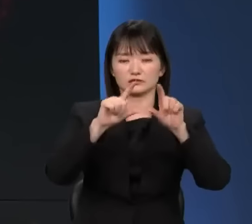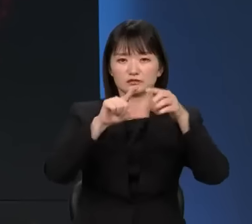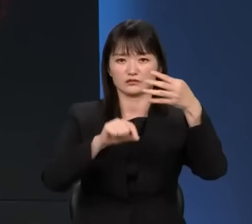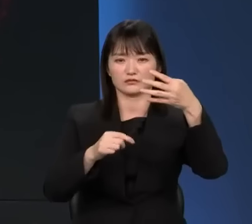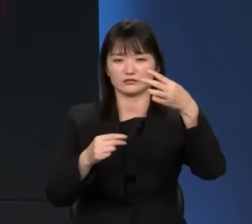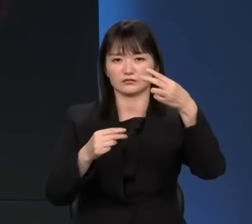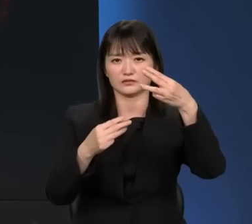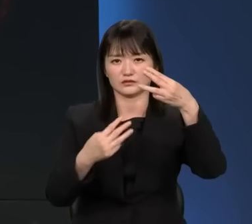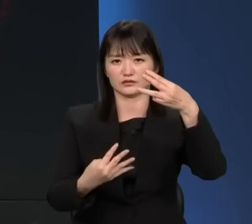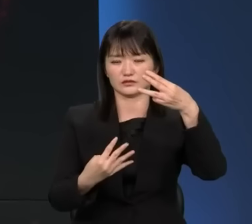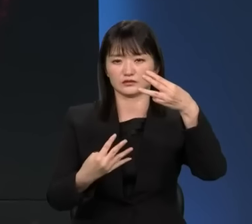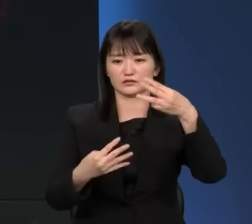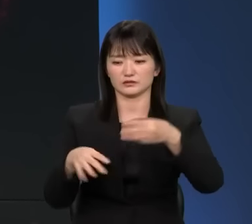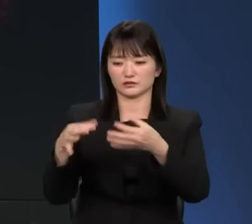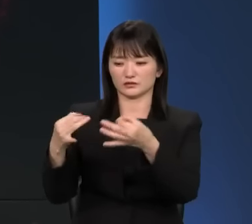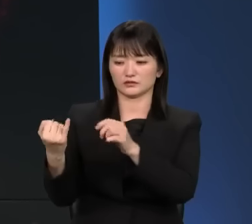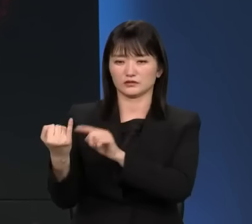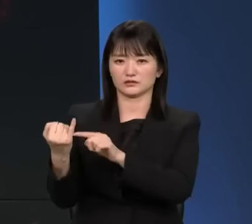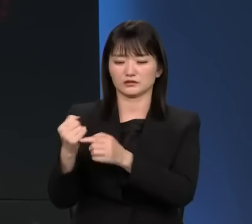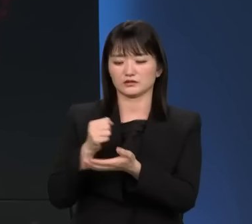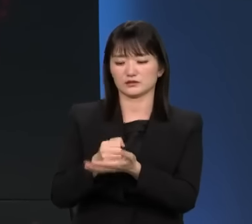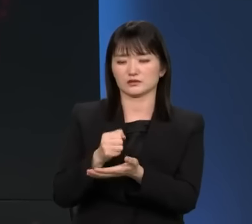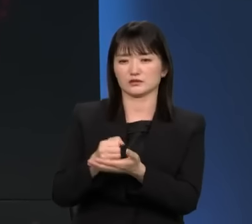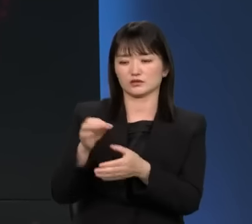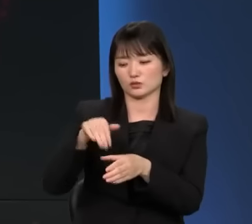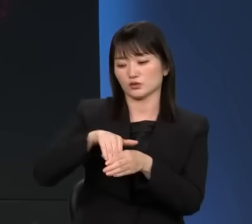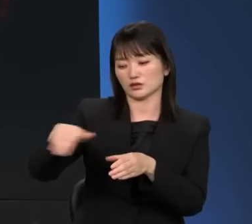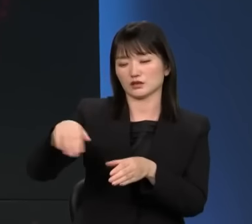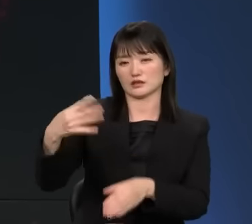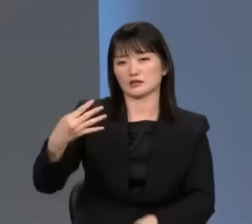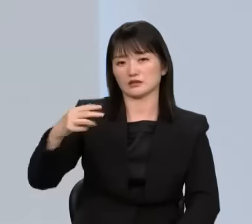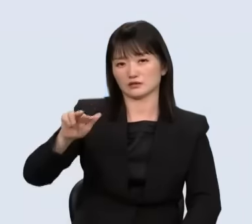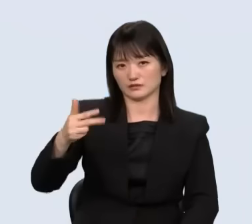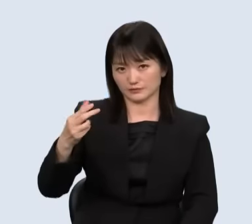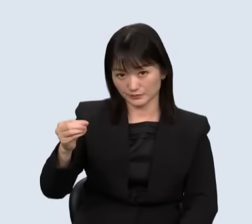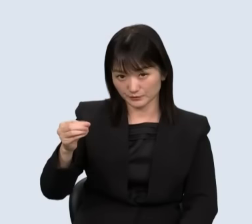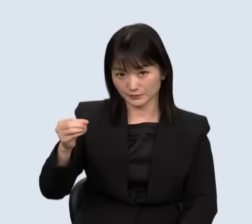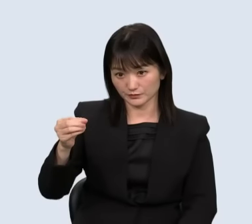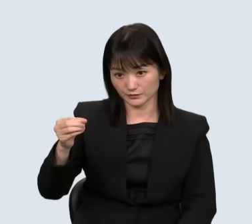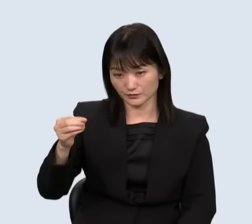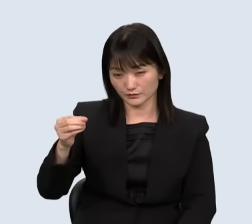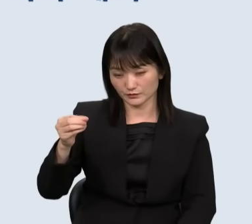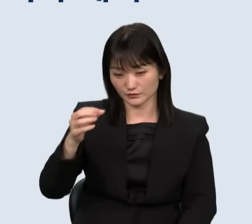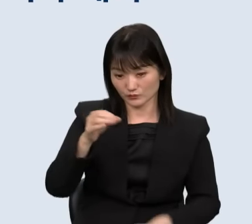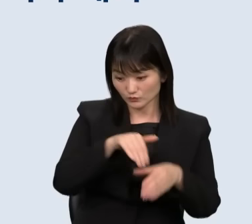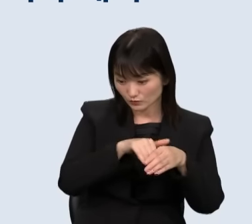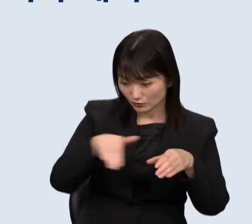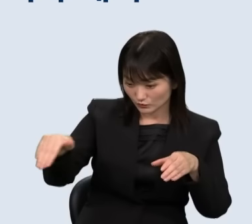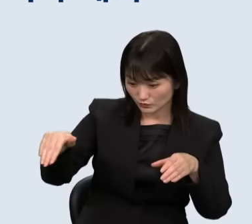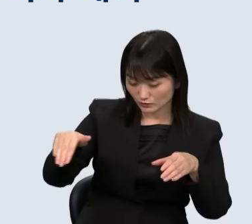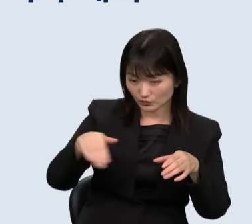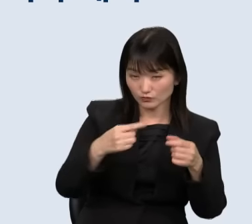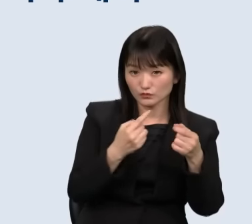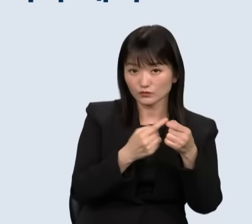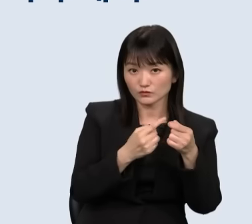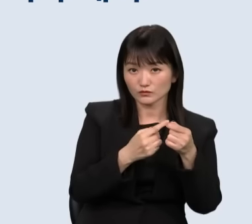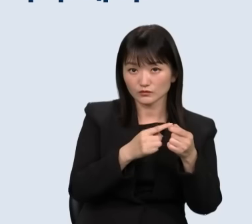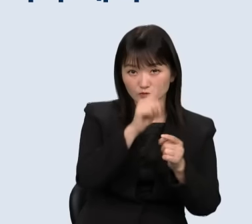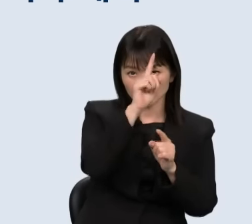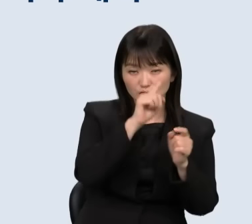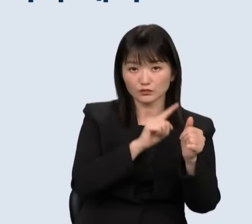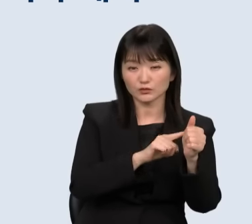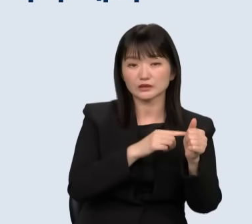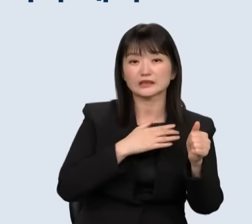4일에이 김여사 계좌로 4,700만 원이 입금됩니다이 돈을 보낸 쪽은 1차 주포 이모 씨의 지인입니다